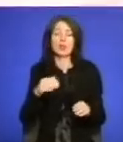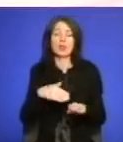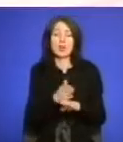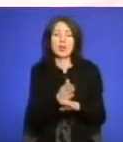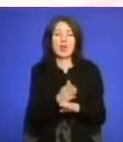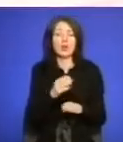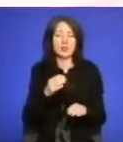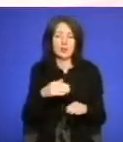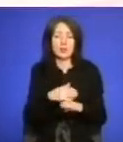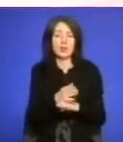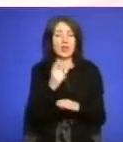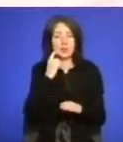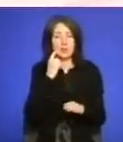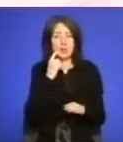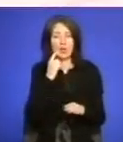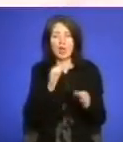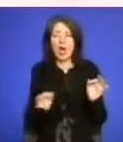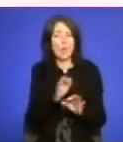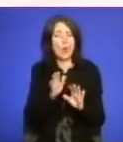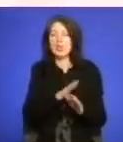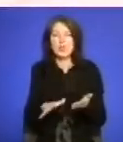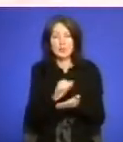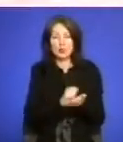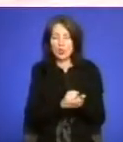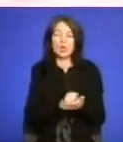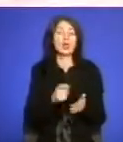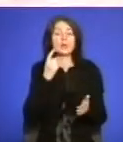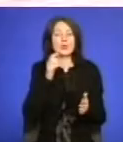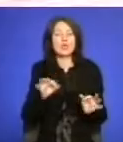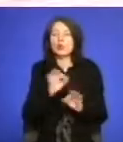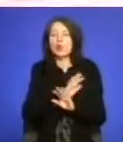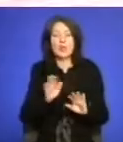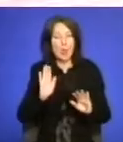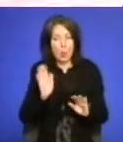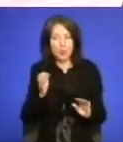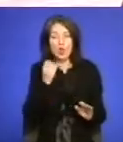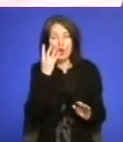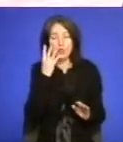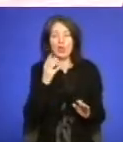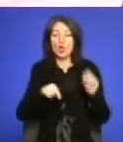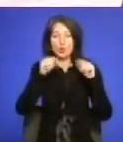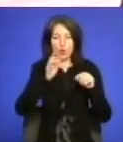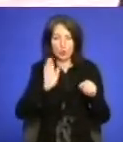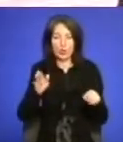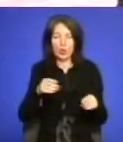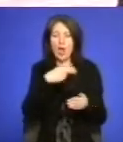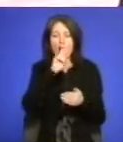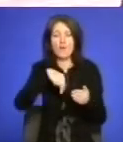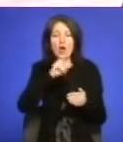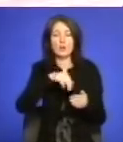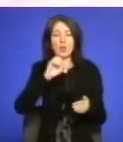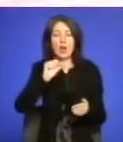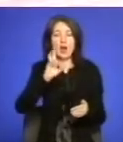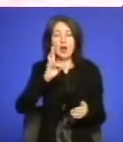з писанками Нічого не станеться коли тому що фарби анілінові фарбники тобто вони не